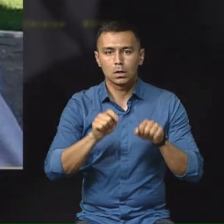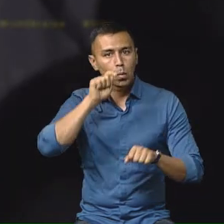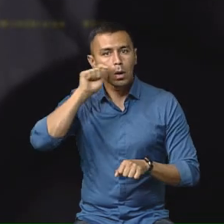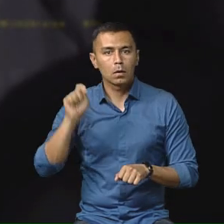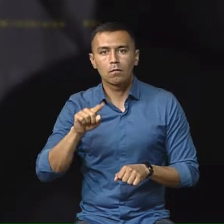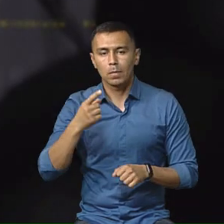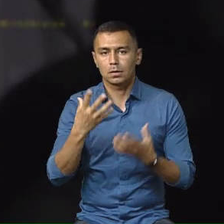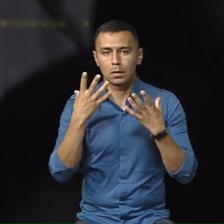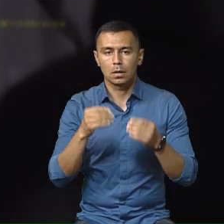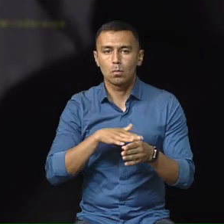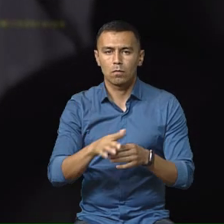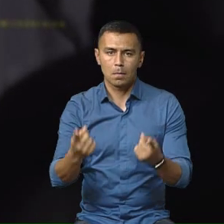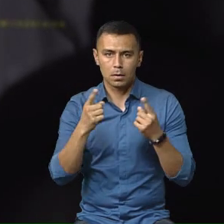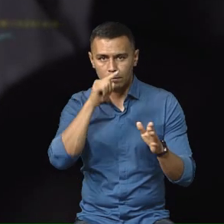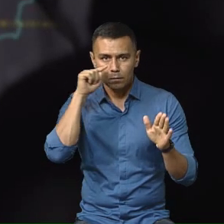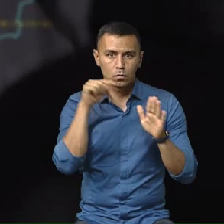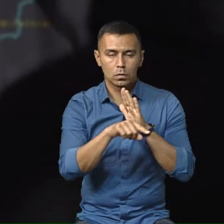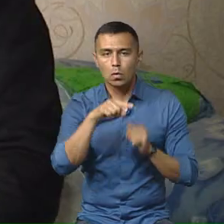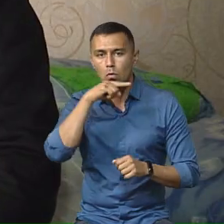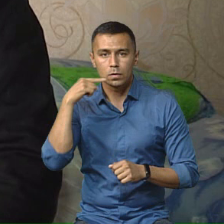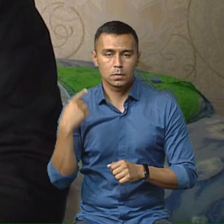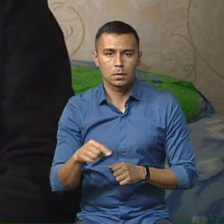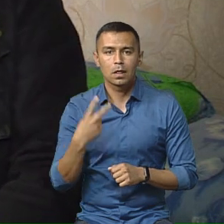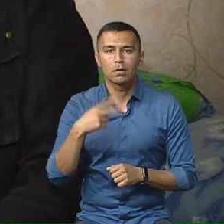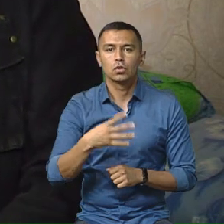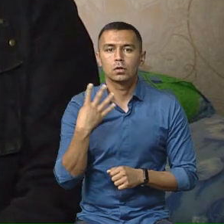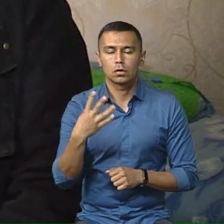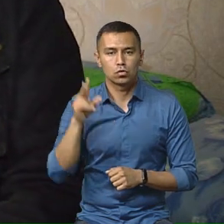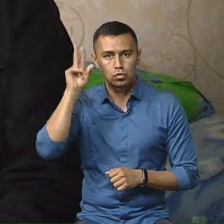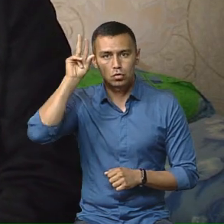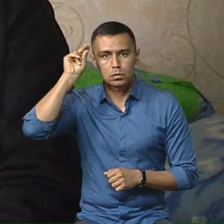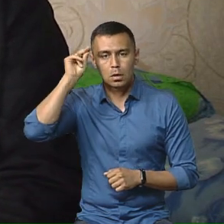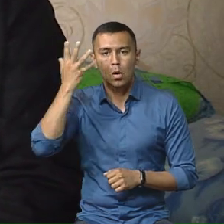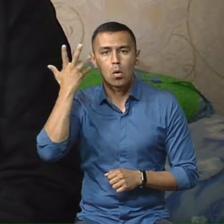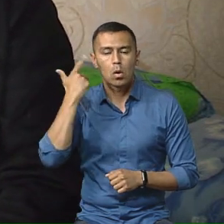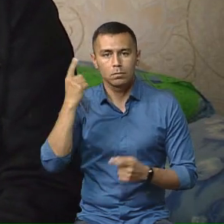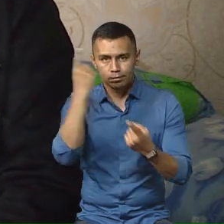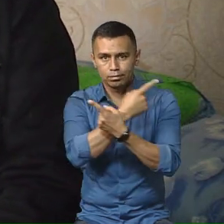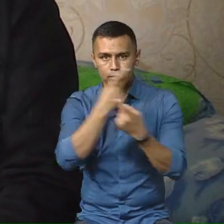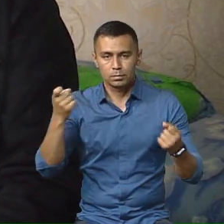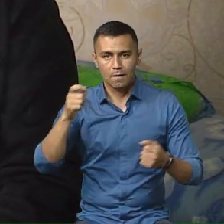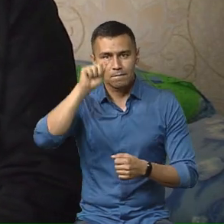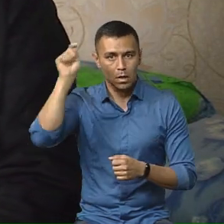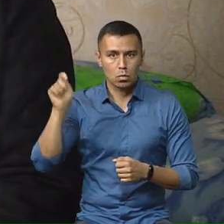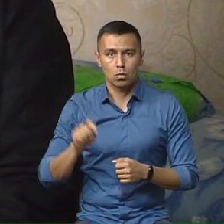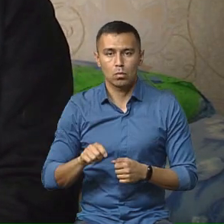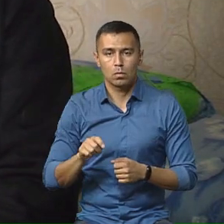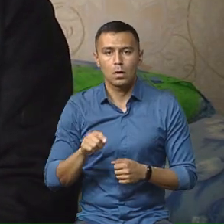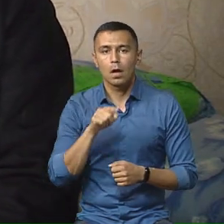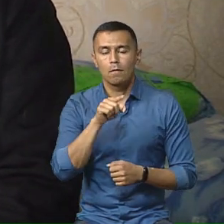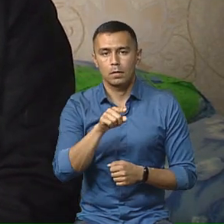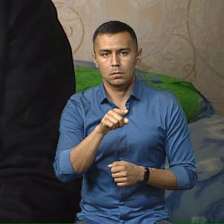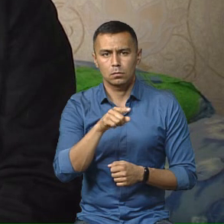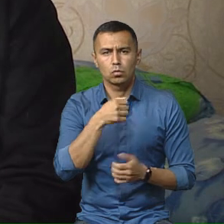Україну у перший день повномасштабного вторгнення Росії. 24 числа, коли об'явили війну, до